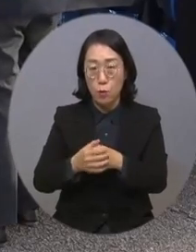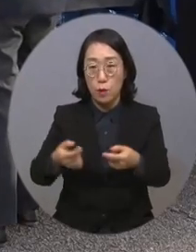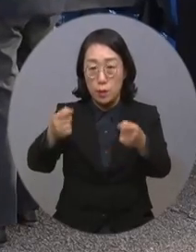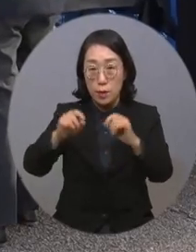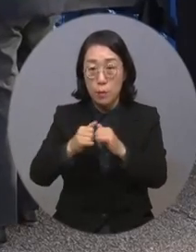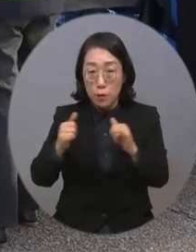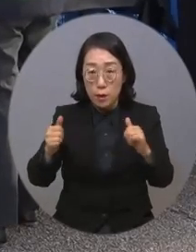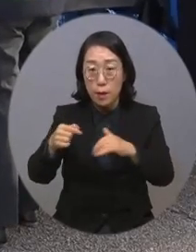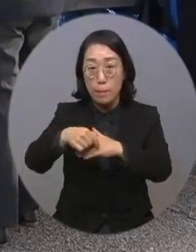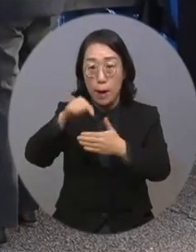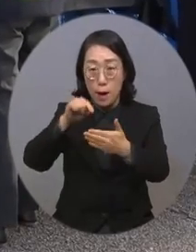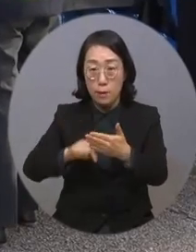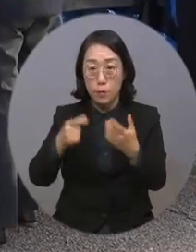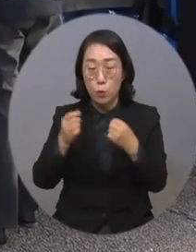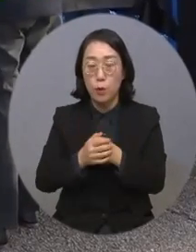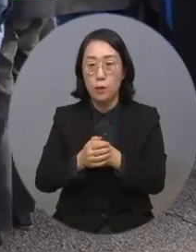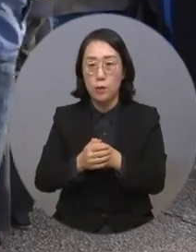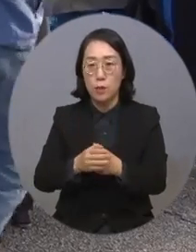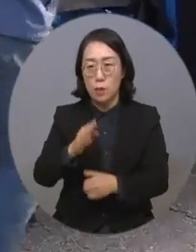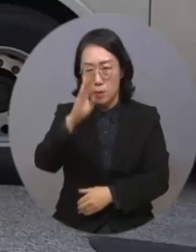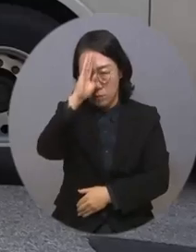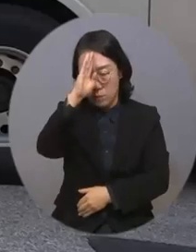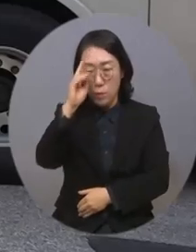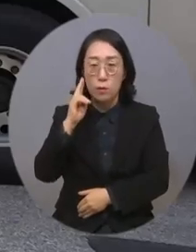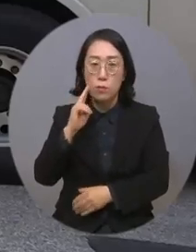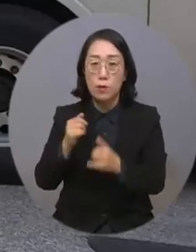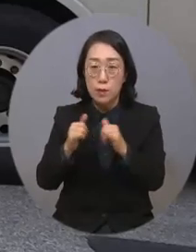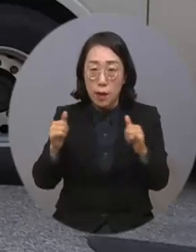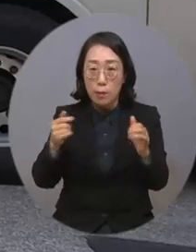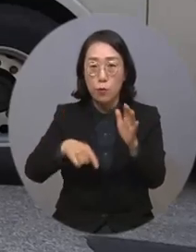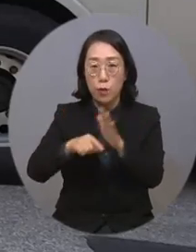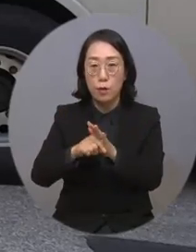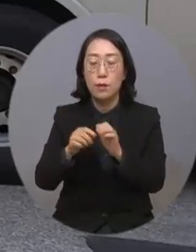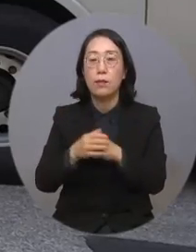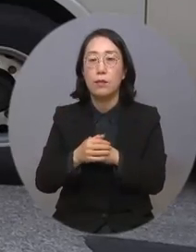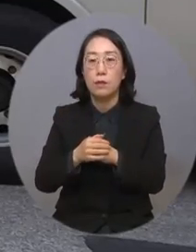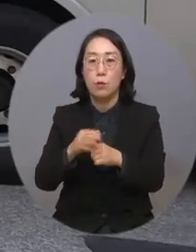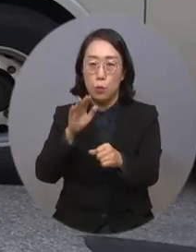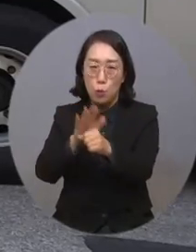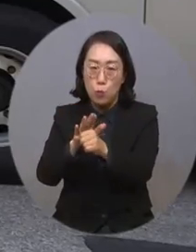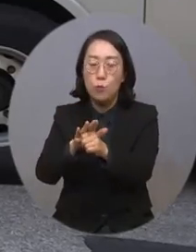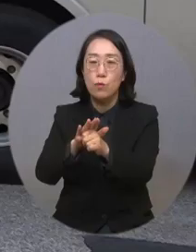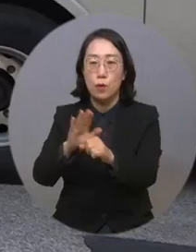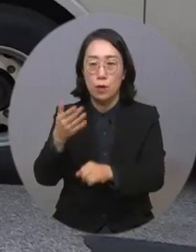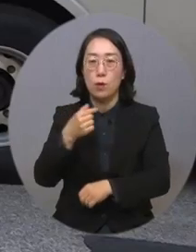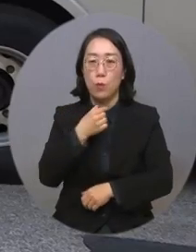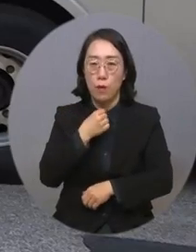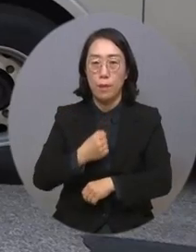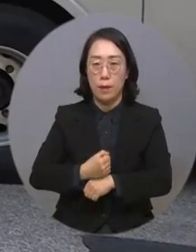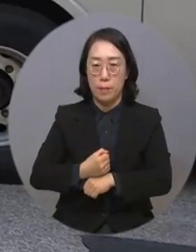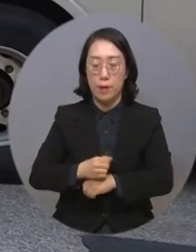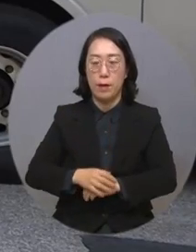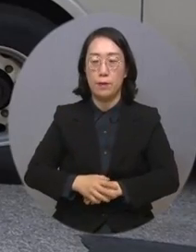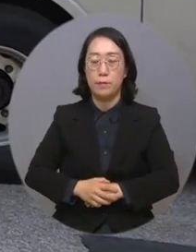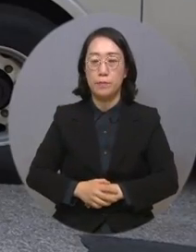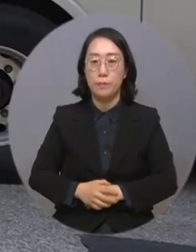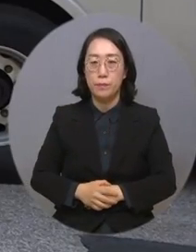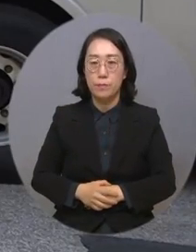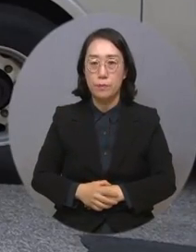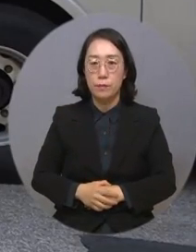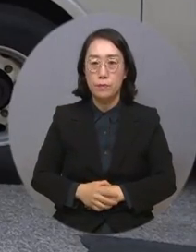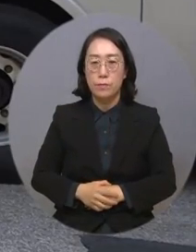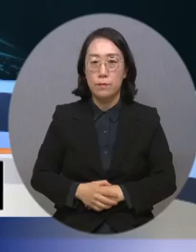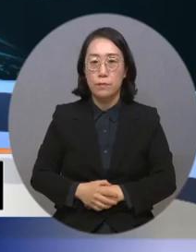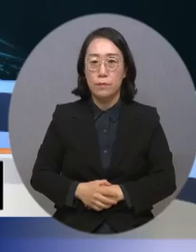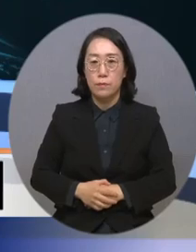시민들의 마음처럼 위중증 환자를 위한 혈액 수급에 큰 도움이 되길 바랍니다. 복지TV 경기방송 정선입니다.